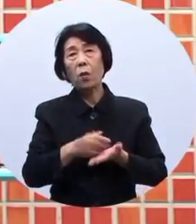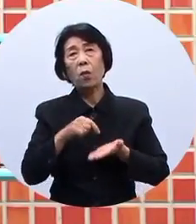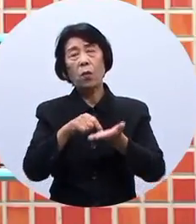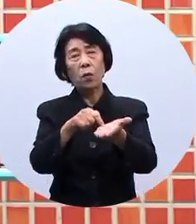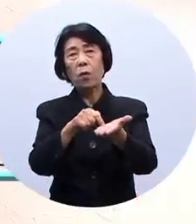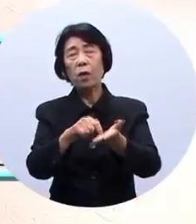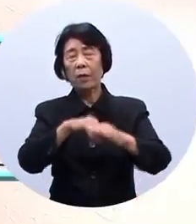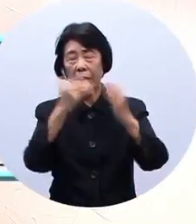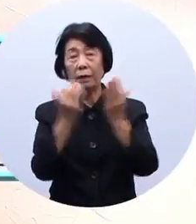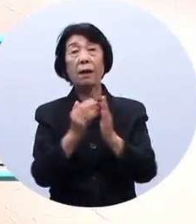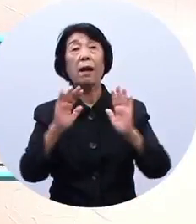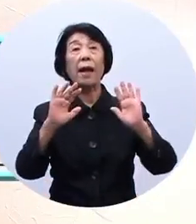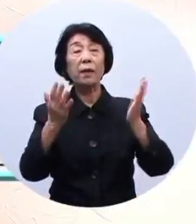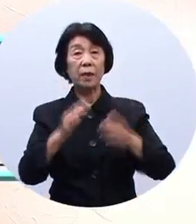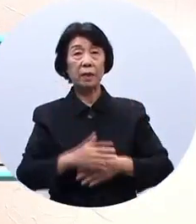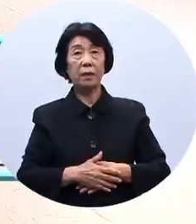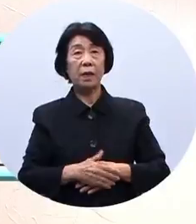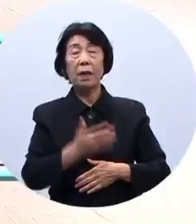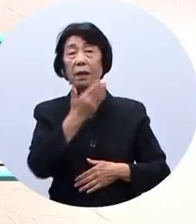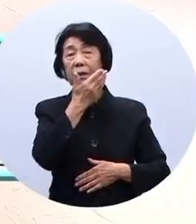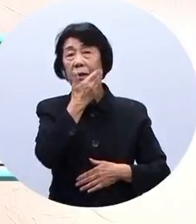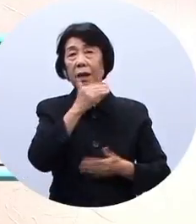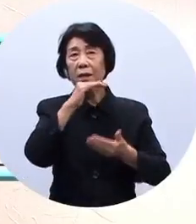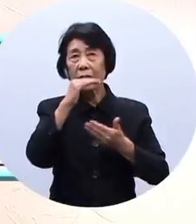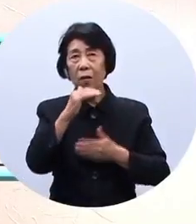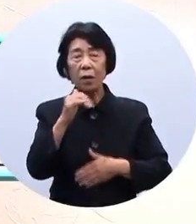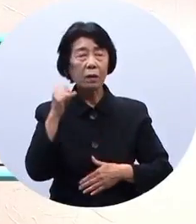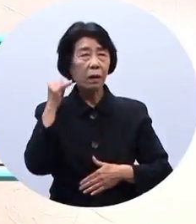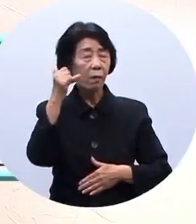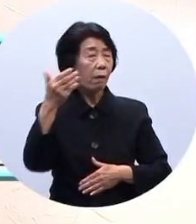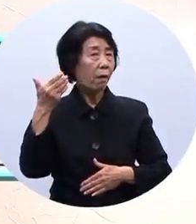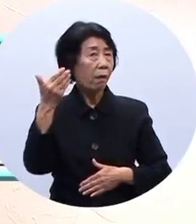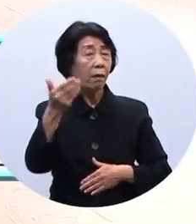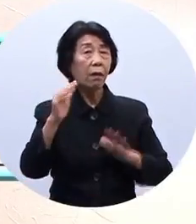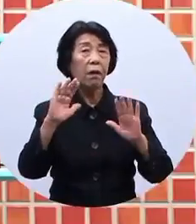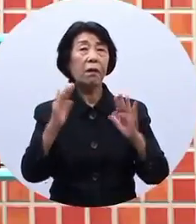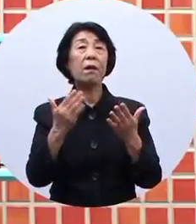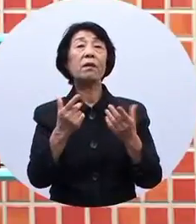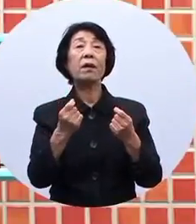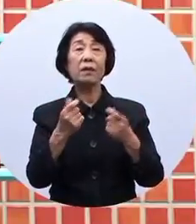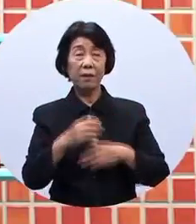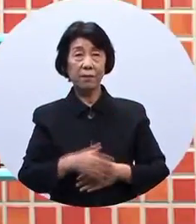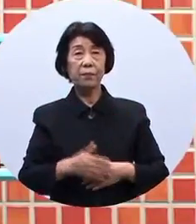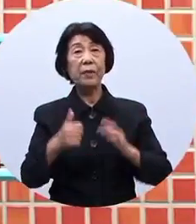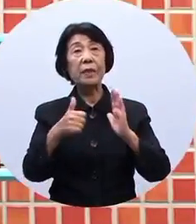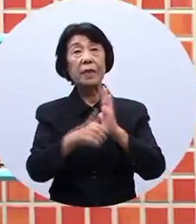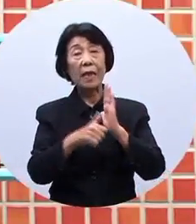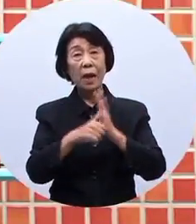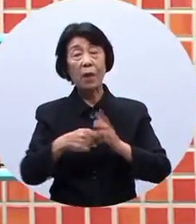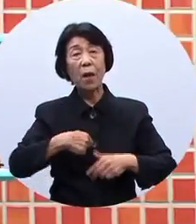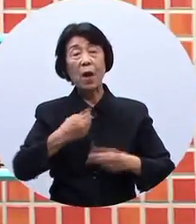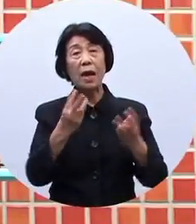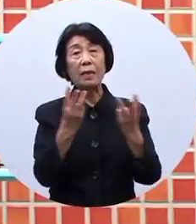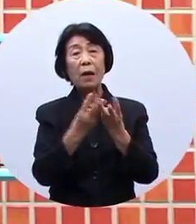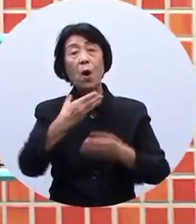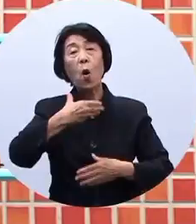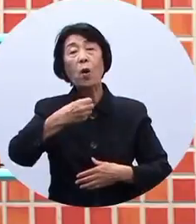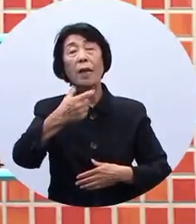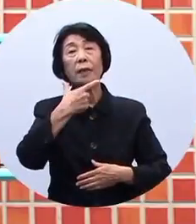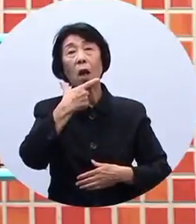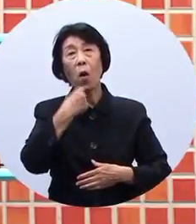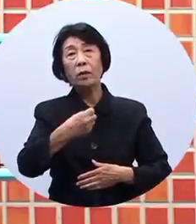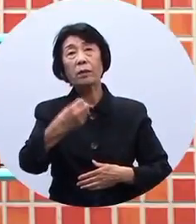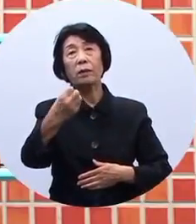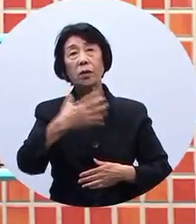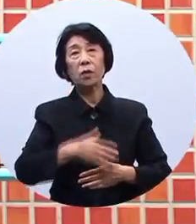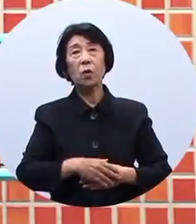ありません。 そういう大切なことは電話で聞かないですもんね。 名前やマイナンバーを貸してほしいという